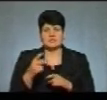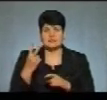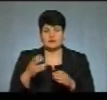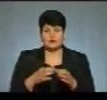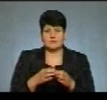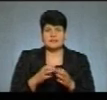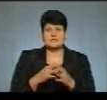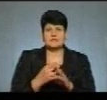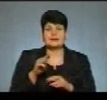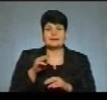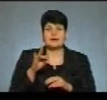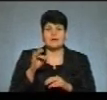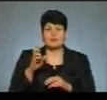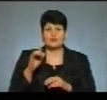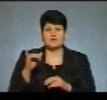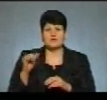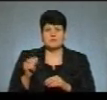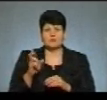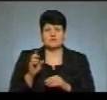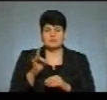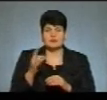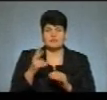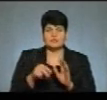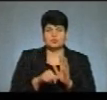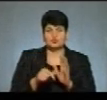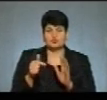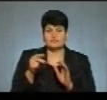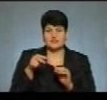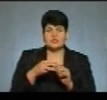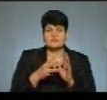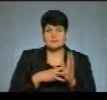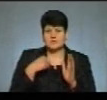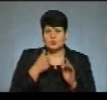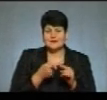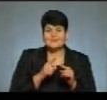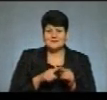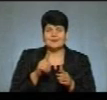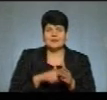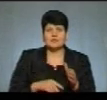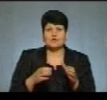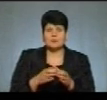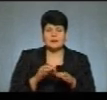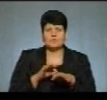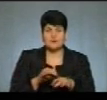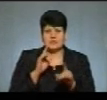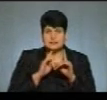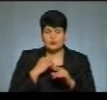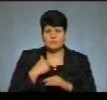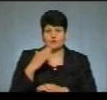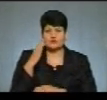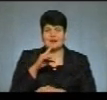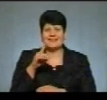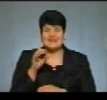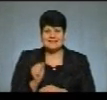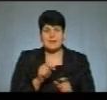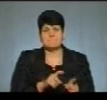села Трибухівці Бучицького району 26 грудня 2018 року. Ці релігійні громади провели збори і проголосували за